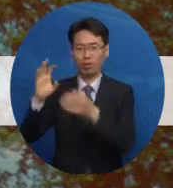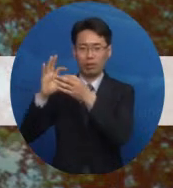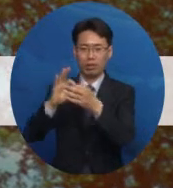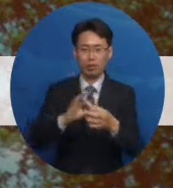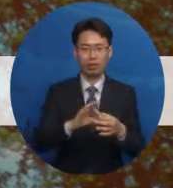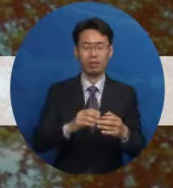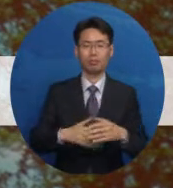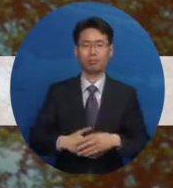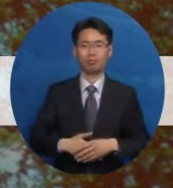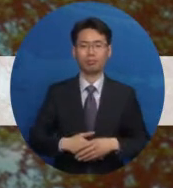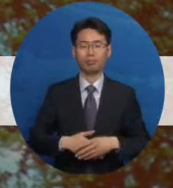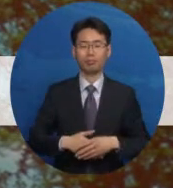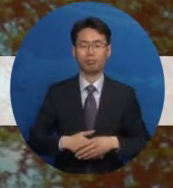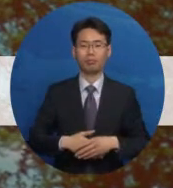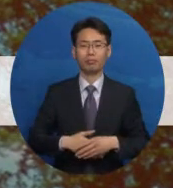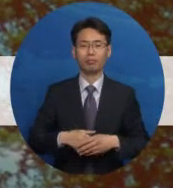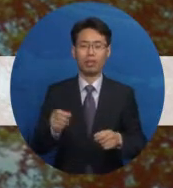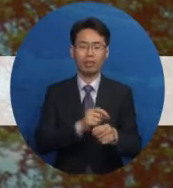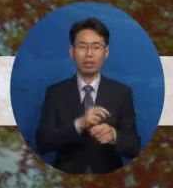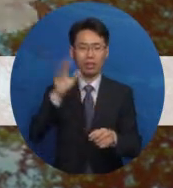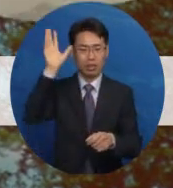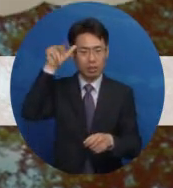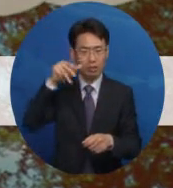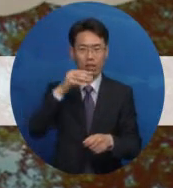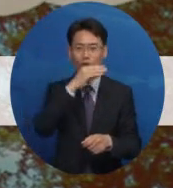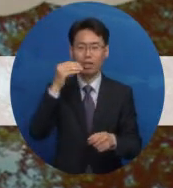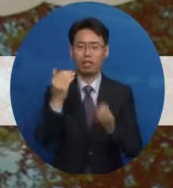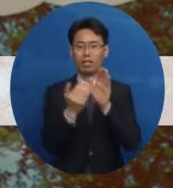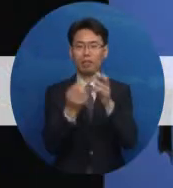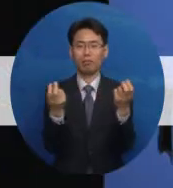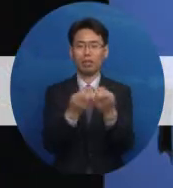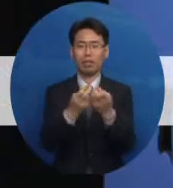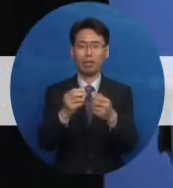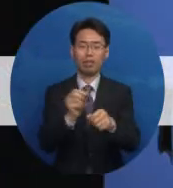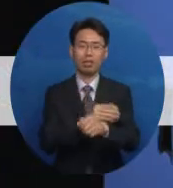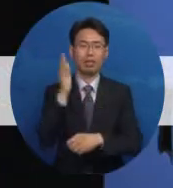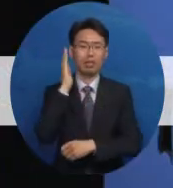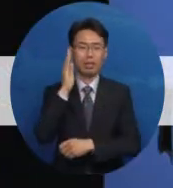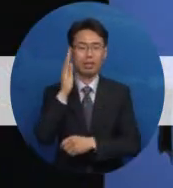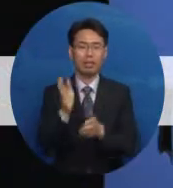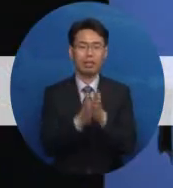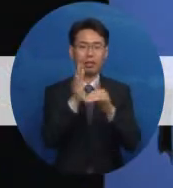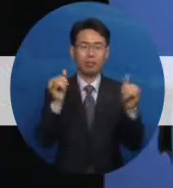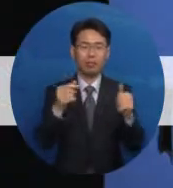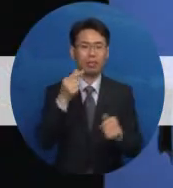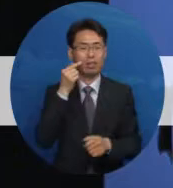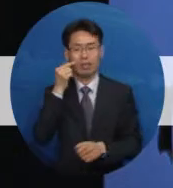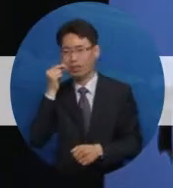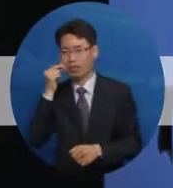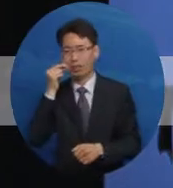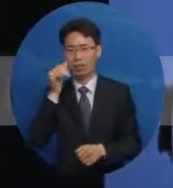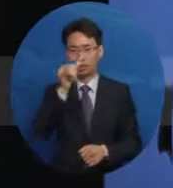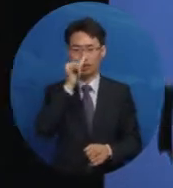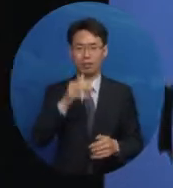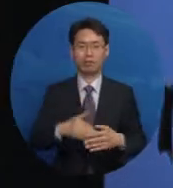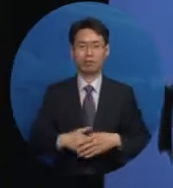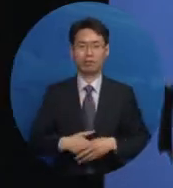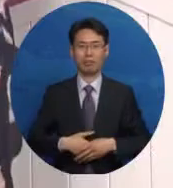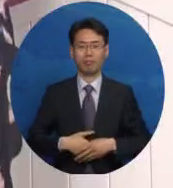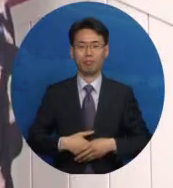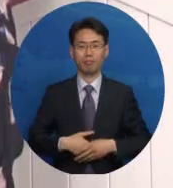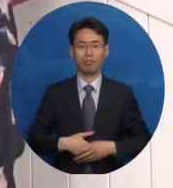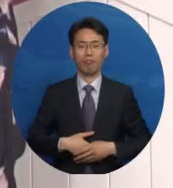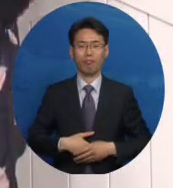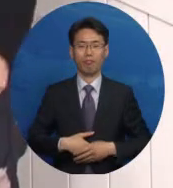합창이 이어졌습니다. 특히 치매의 올바른 예방법이라는 주제의 특강이 진행돼 시민들에게 큰 호응을 얻었습니다.